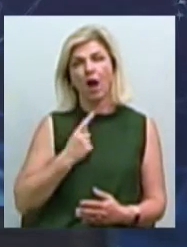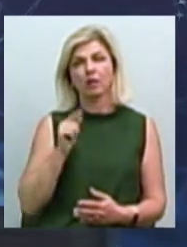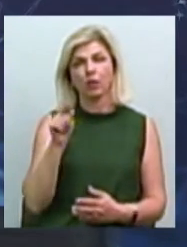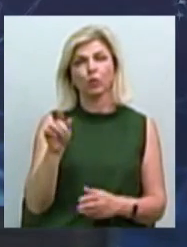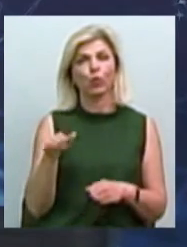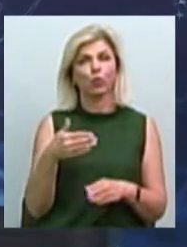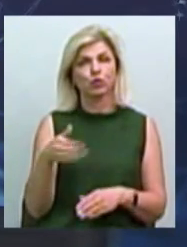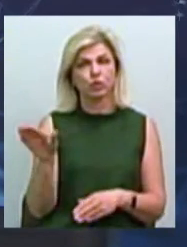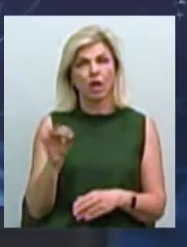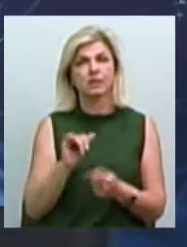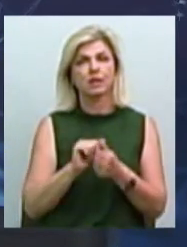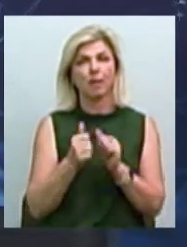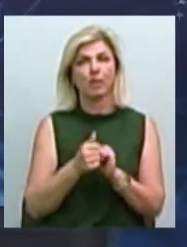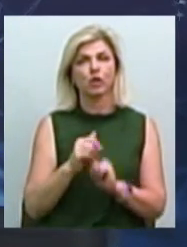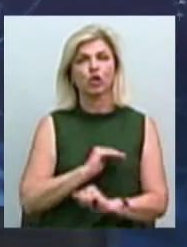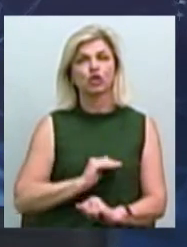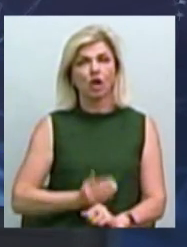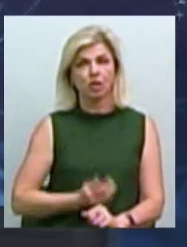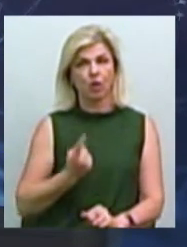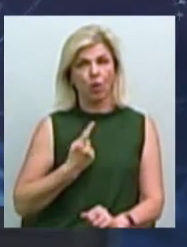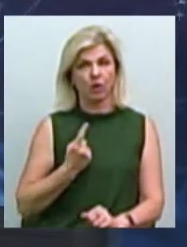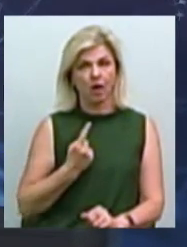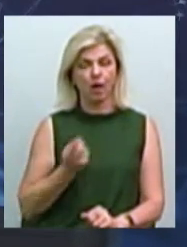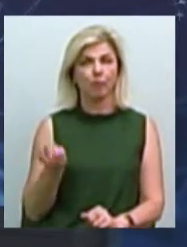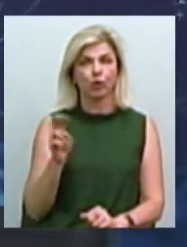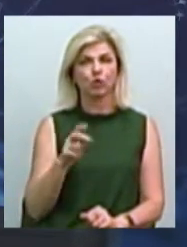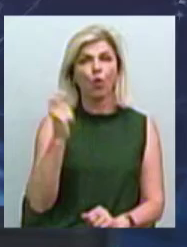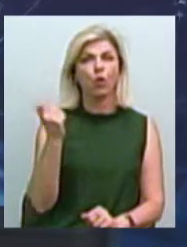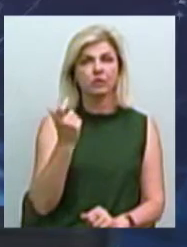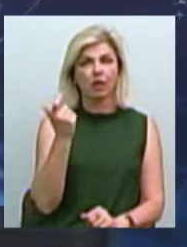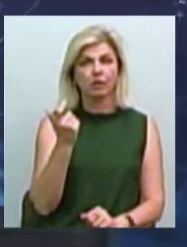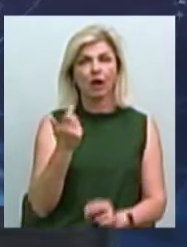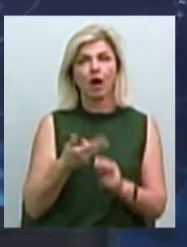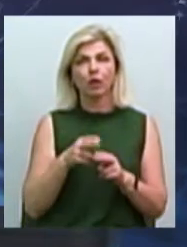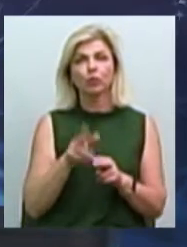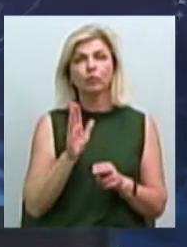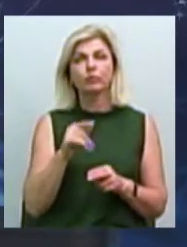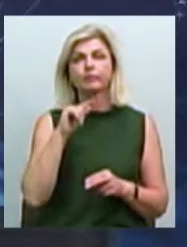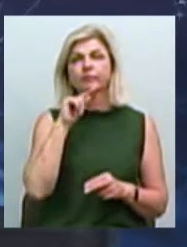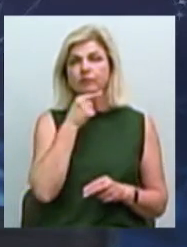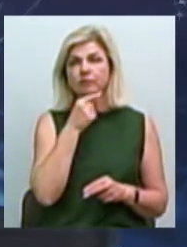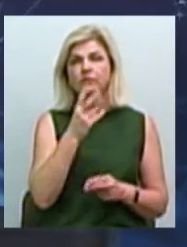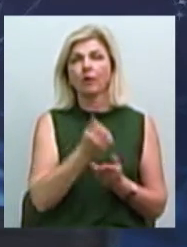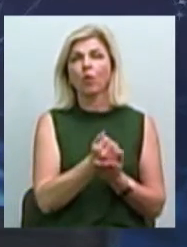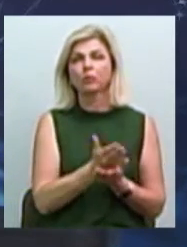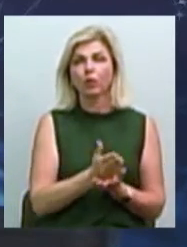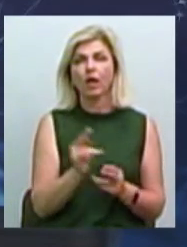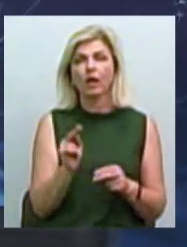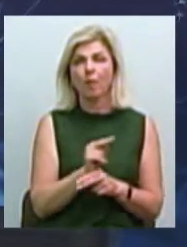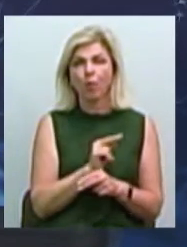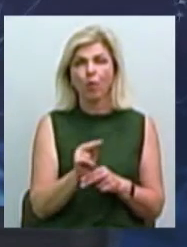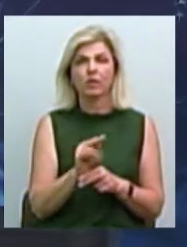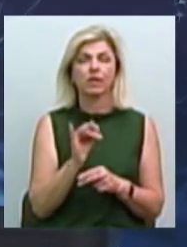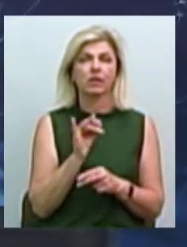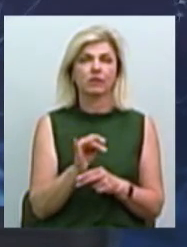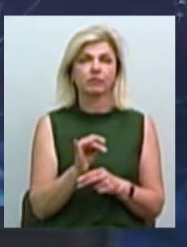была заменена частной охранной структурой, что пришел частный собственник, который будет экономить на обслуживании, на ремонте, на